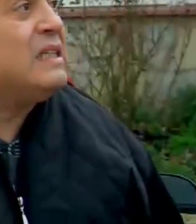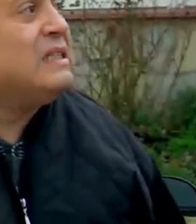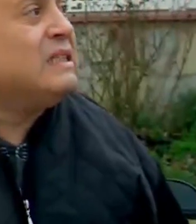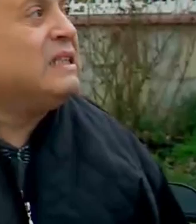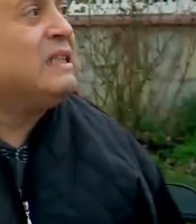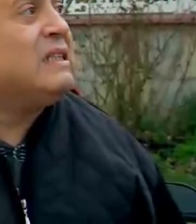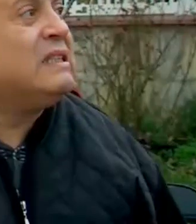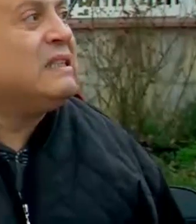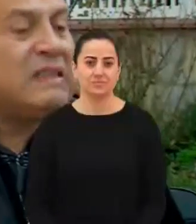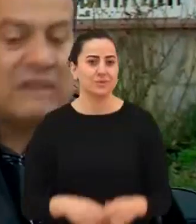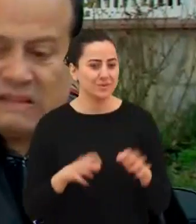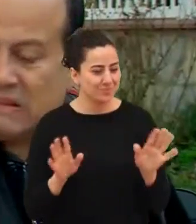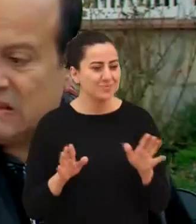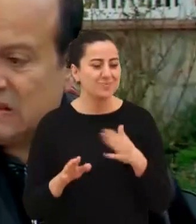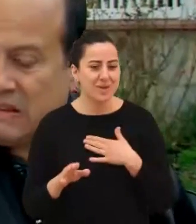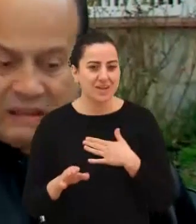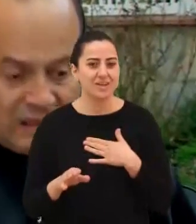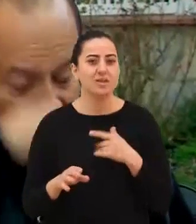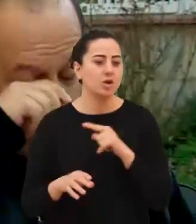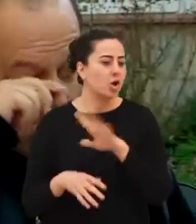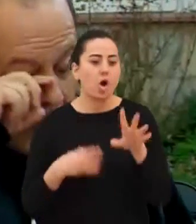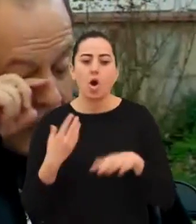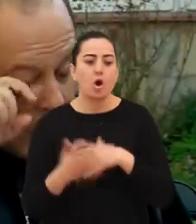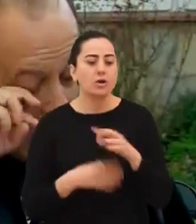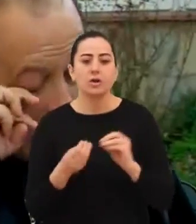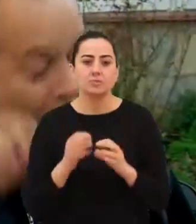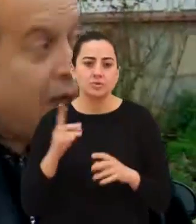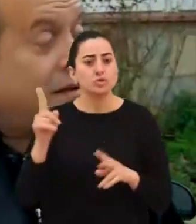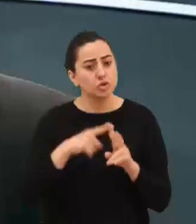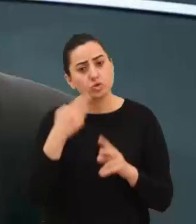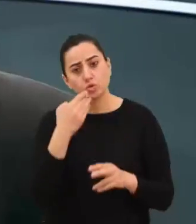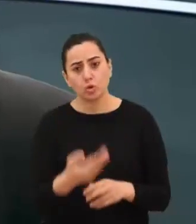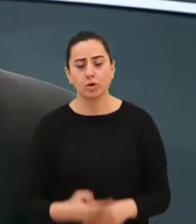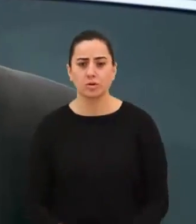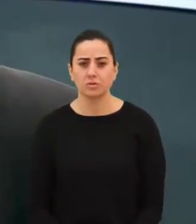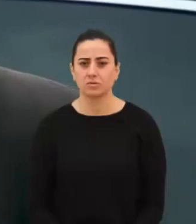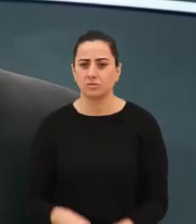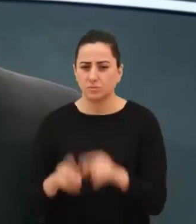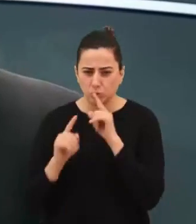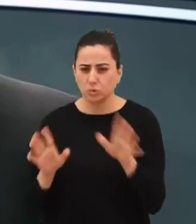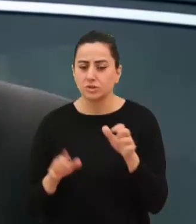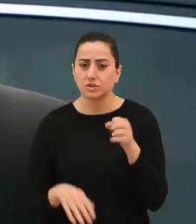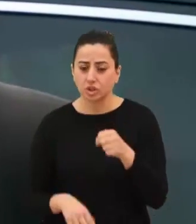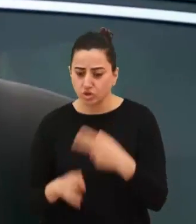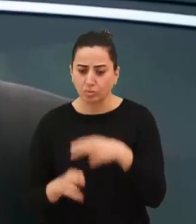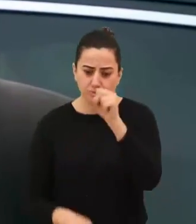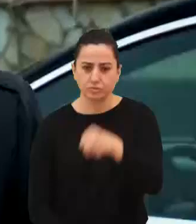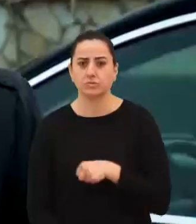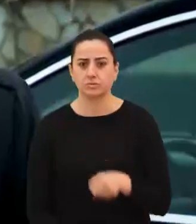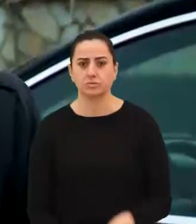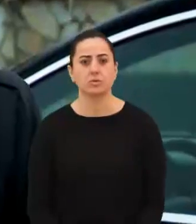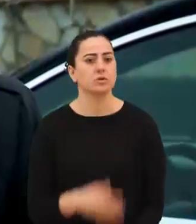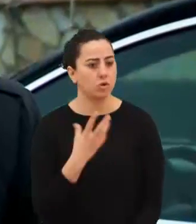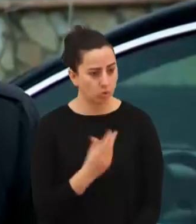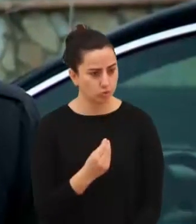Nurhan. Bakın beyler, bizim olayla bir ilgimiz yok. Nurhan söylesene. Sessiz olun. O çanta hemen buraya gelecek.